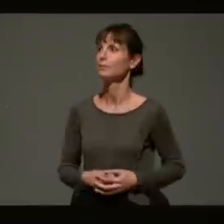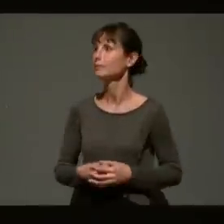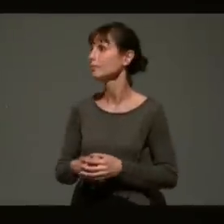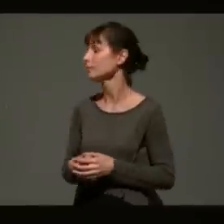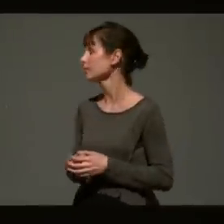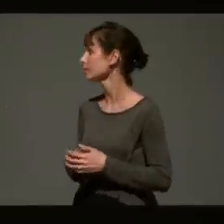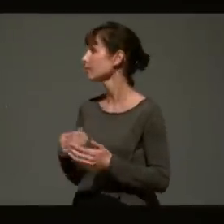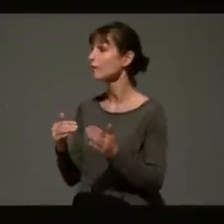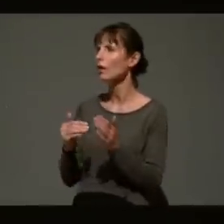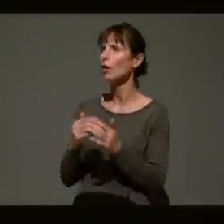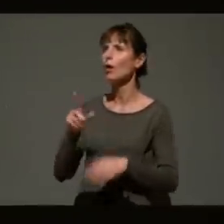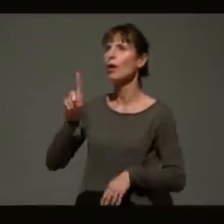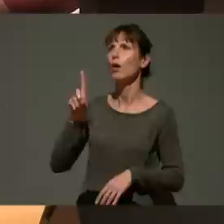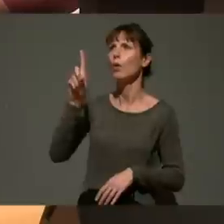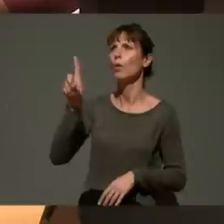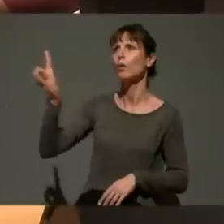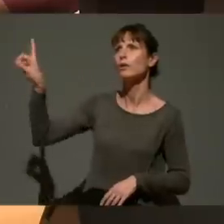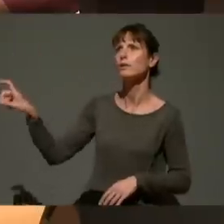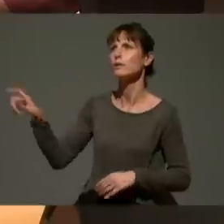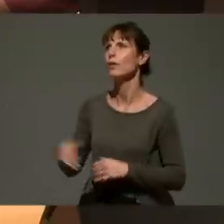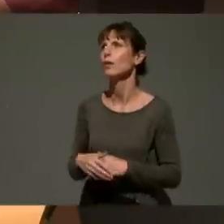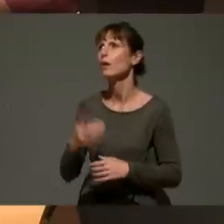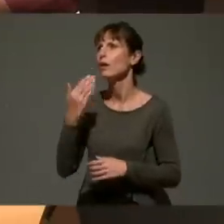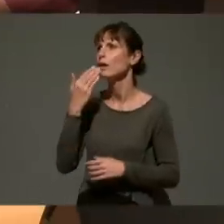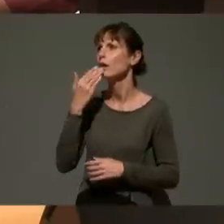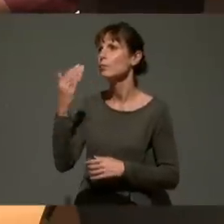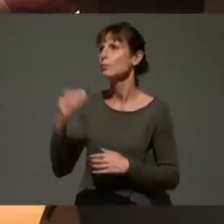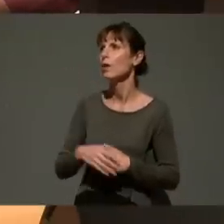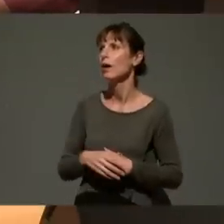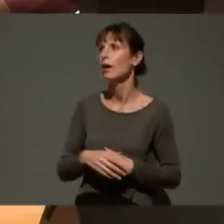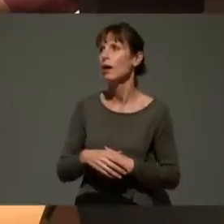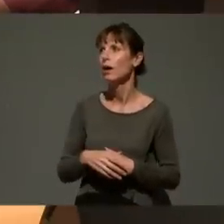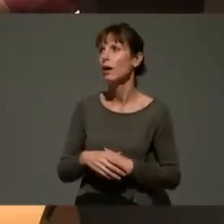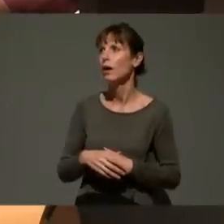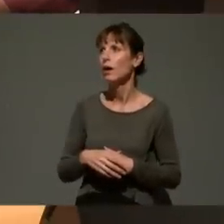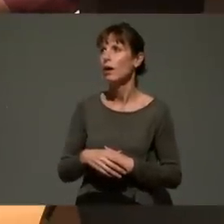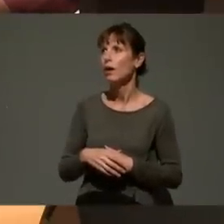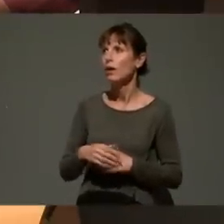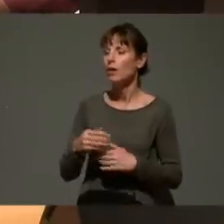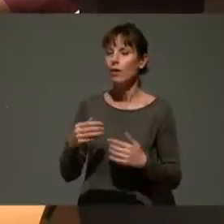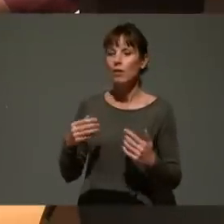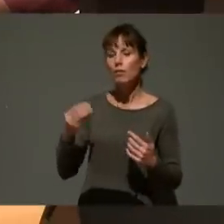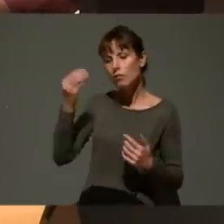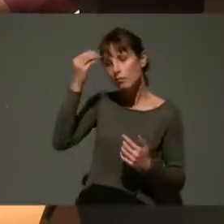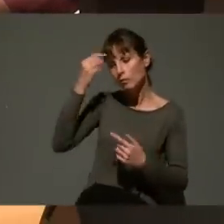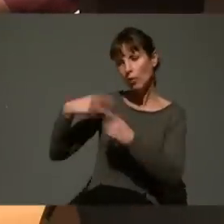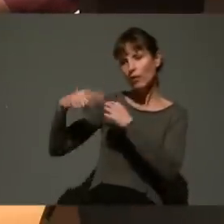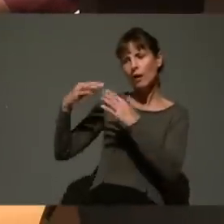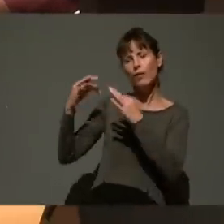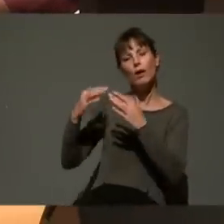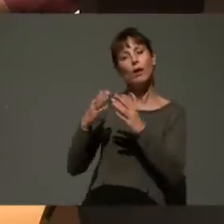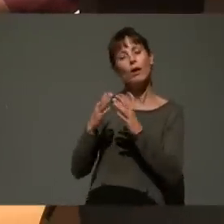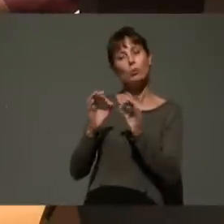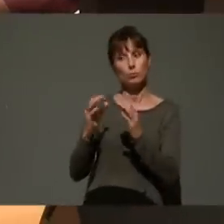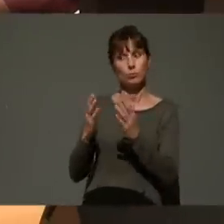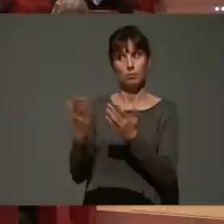Je crois qu'il y a encore une question là-haut, jusqu'en haut. Ouais, bonsoir. Je voulais juste rebondir un peu sur la notion de motivation, et